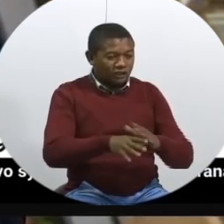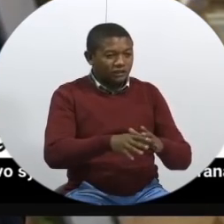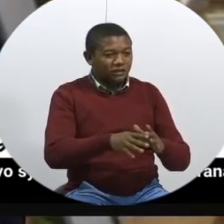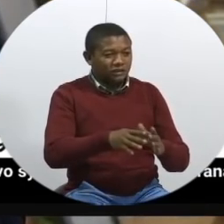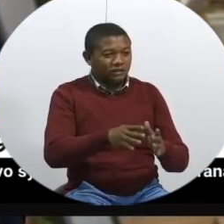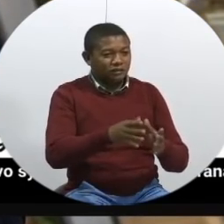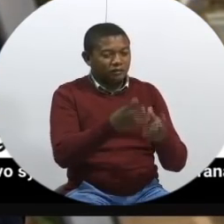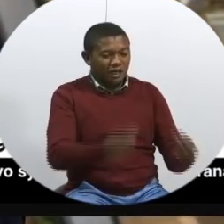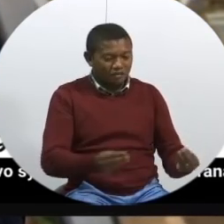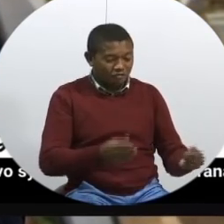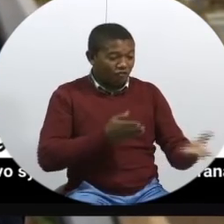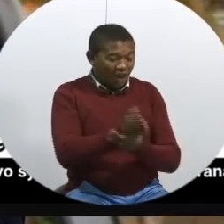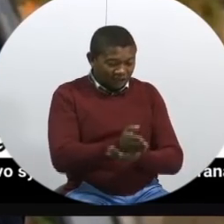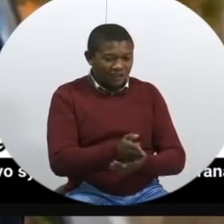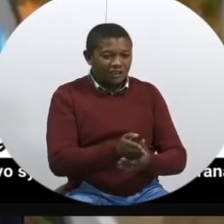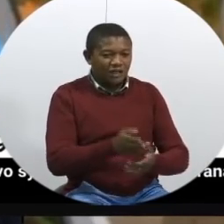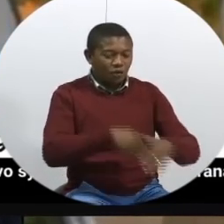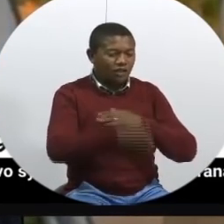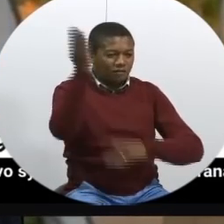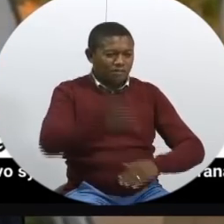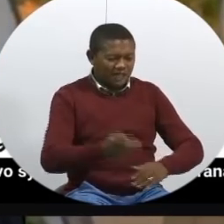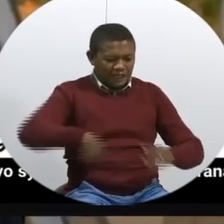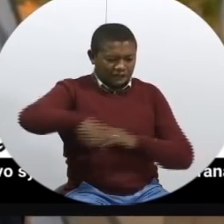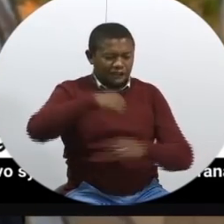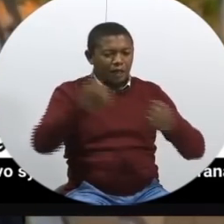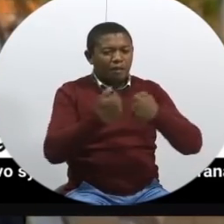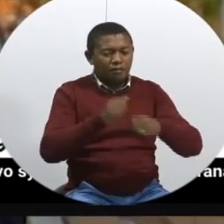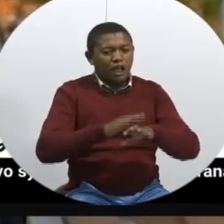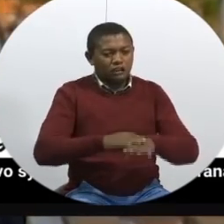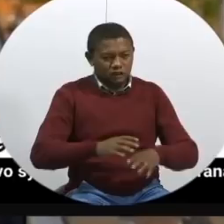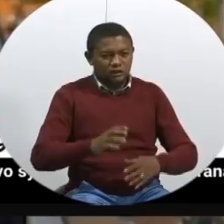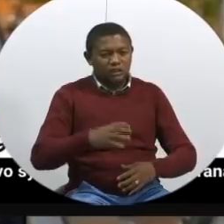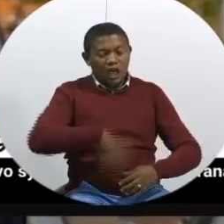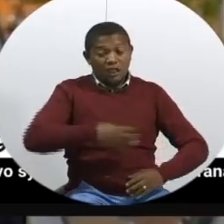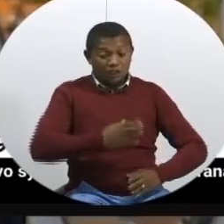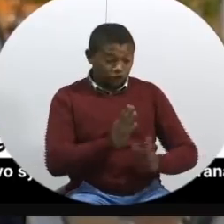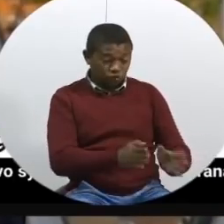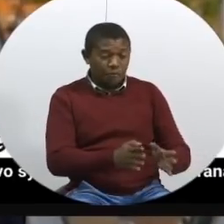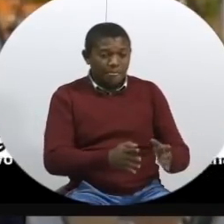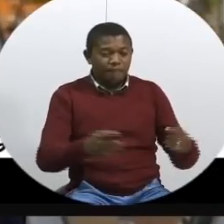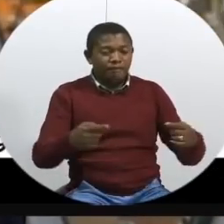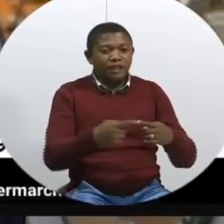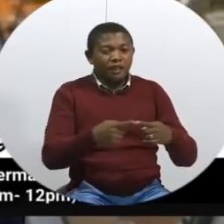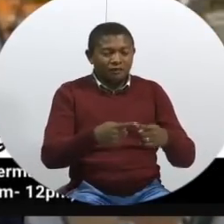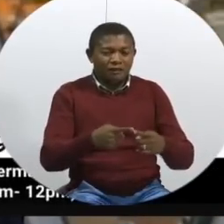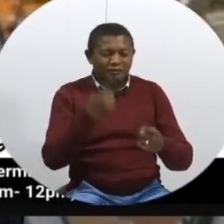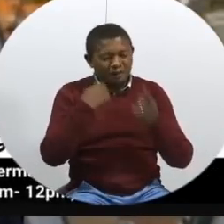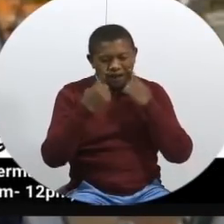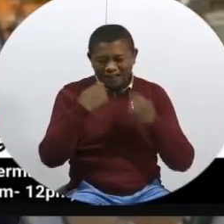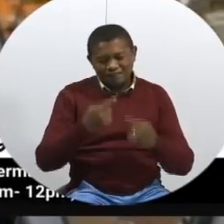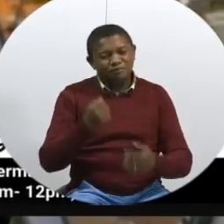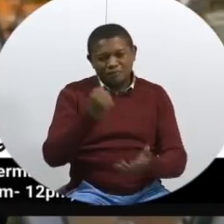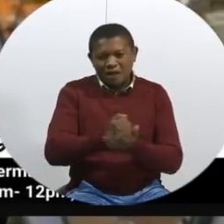mivatana amin'izao fepetra ny raisintsika hidivana amin'izao valanaretin'izao a, dia ny mampalahelo dia